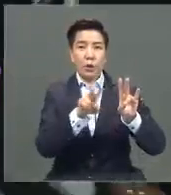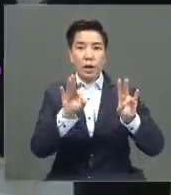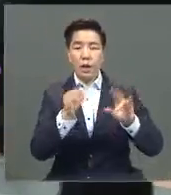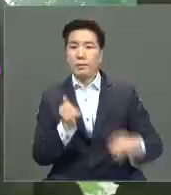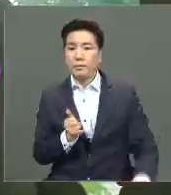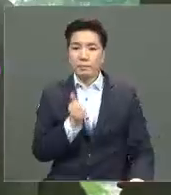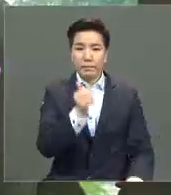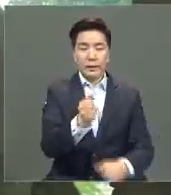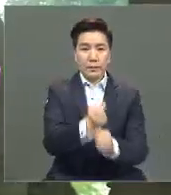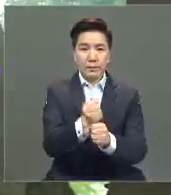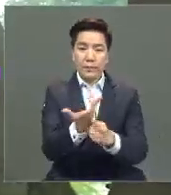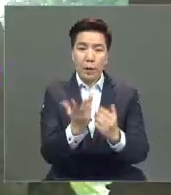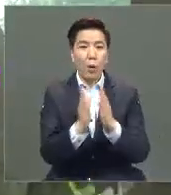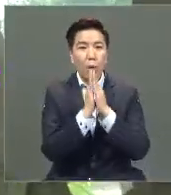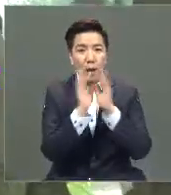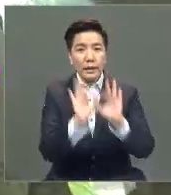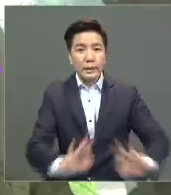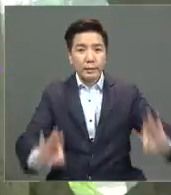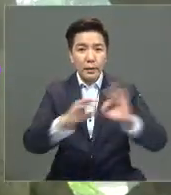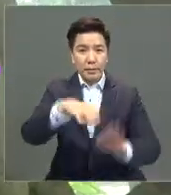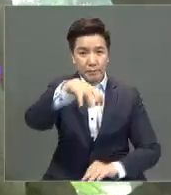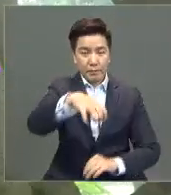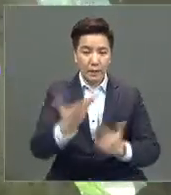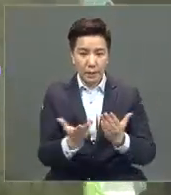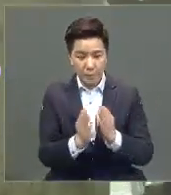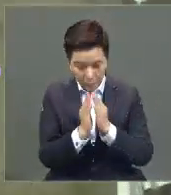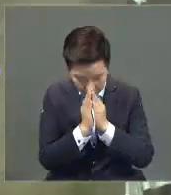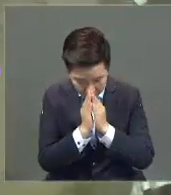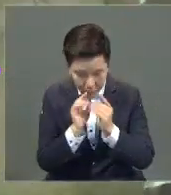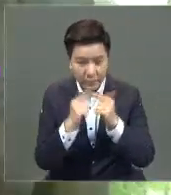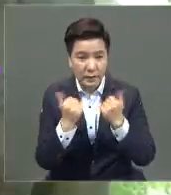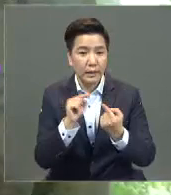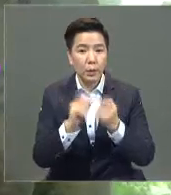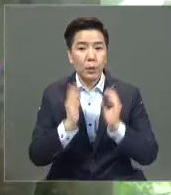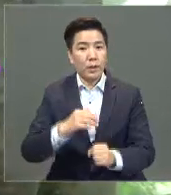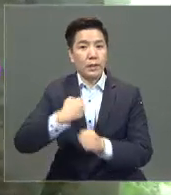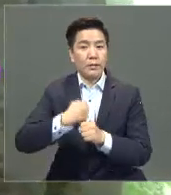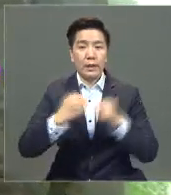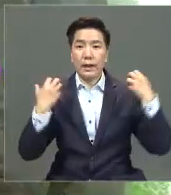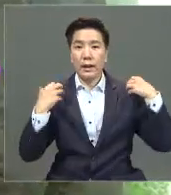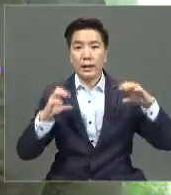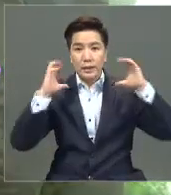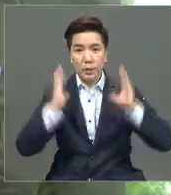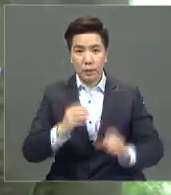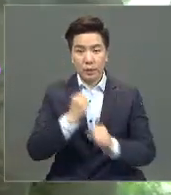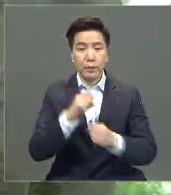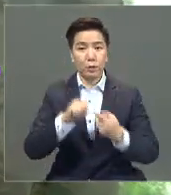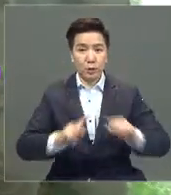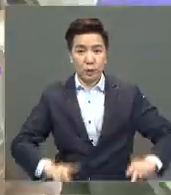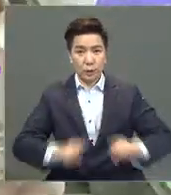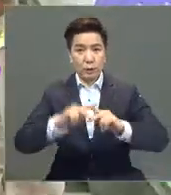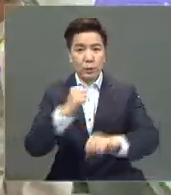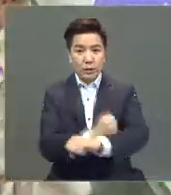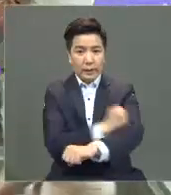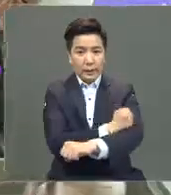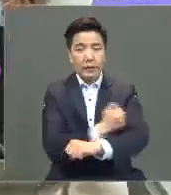7:29 นเข้ากระทรวงสักการะสิ่งศักดิ์สิทธิ์นะคะเมื่อสักครู่ที่เราเห็นกันเนี่ยนอกจากจะเป็นเจ้าหน้าที่ข้าราชการบุคลากรของกระทรวงแรงง